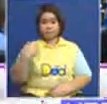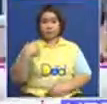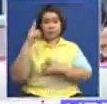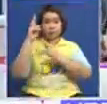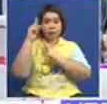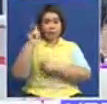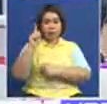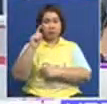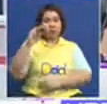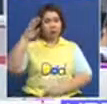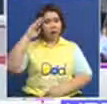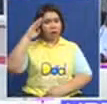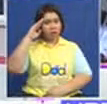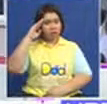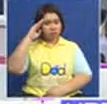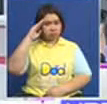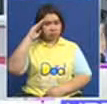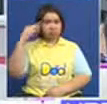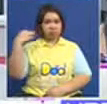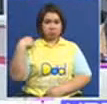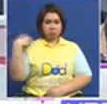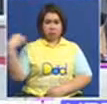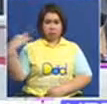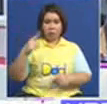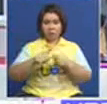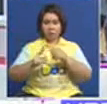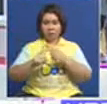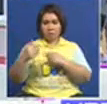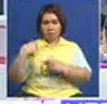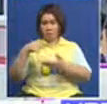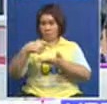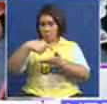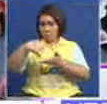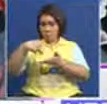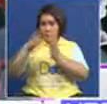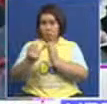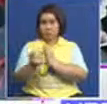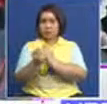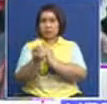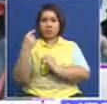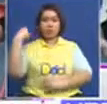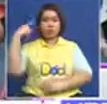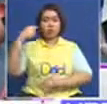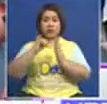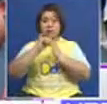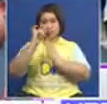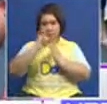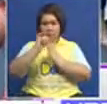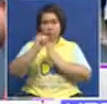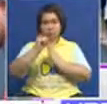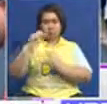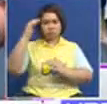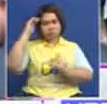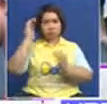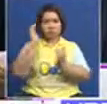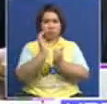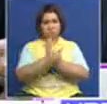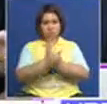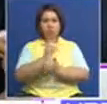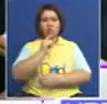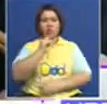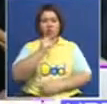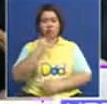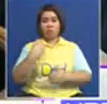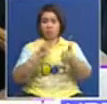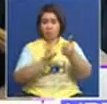านายทหารยศพันเอกโอนเงินกว่า20ล้านบาทให้กับหญิงสาวคนใกล้ชิดในจังหวัดเชียงใหม่พลตำรวจตรีปิยพันธ์ปิงเมืองรองโ